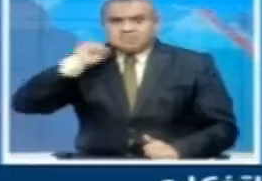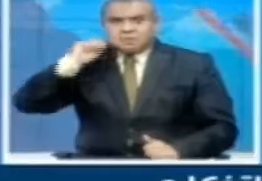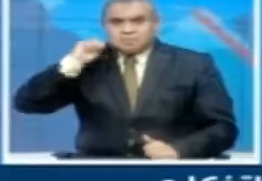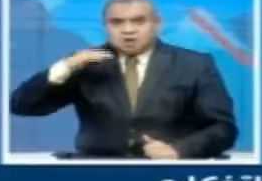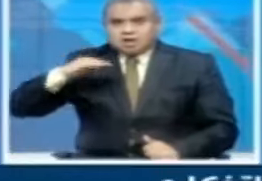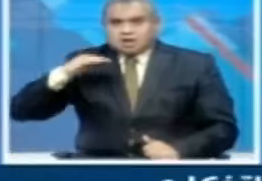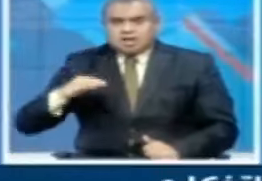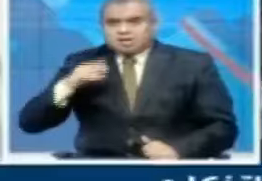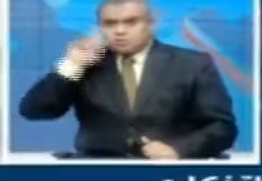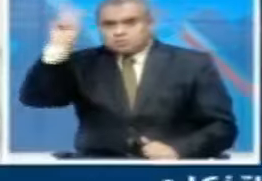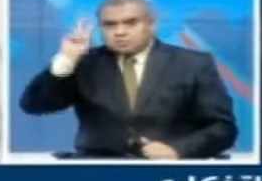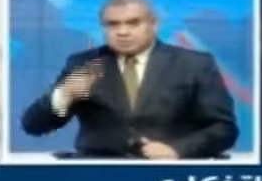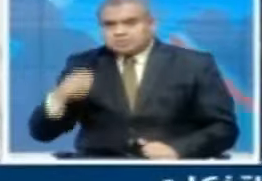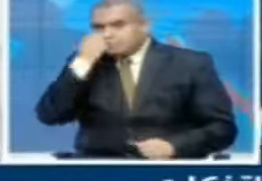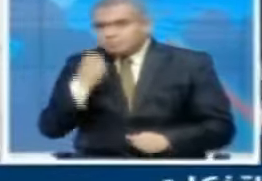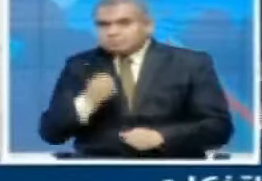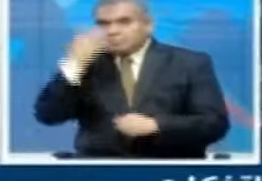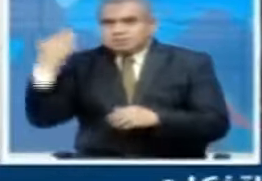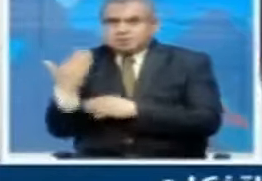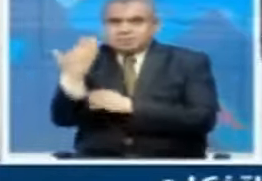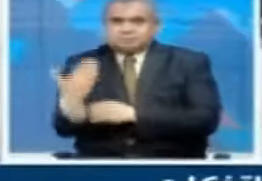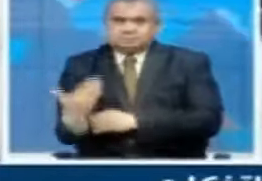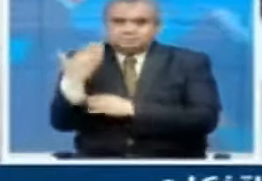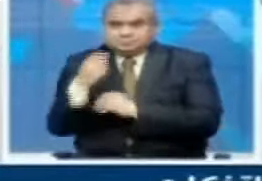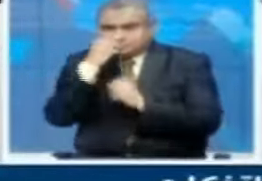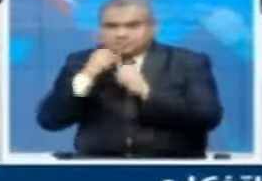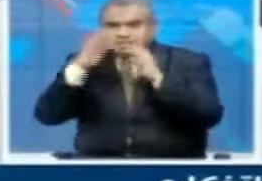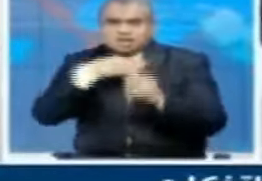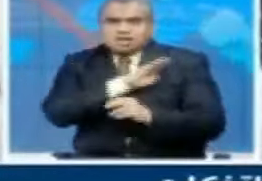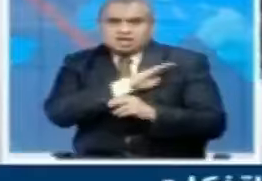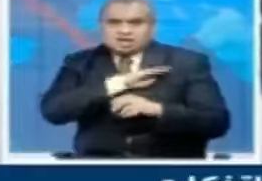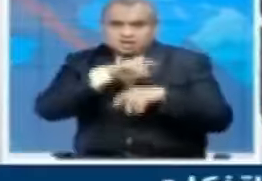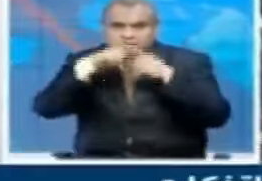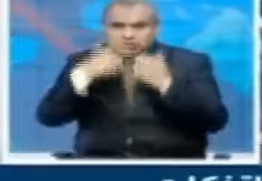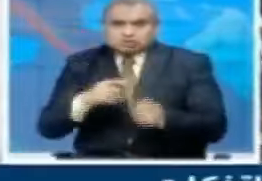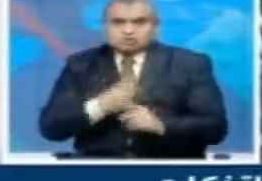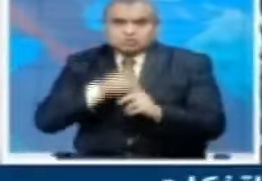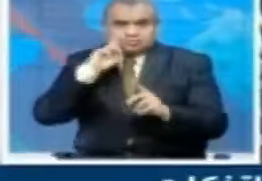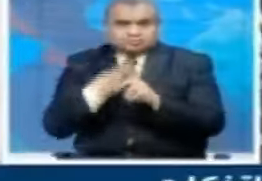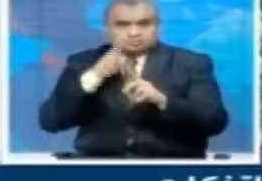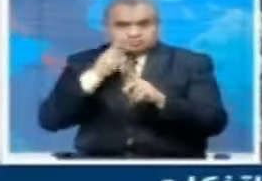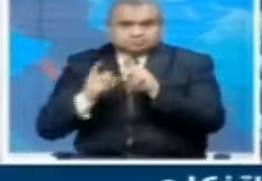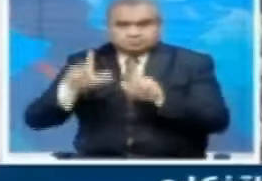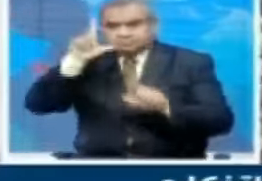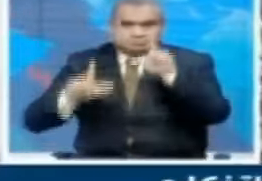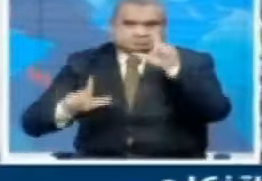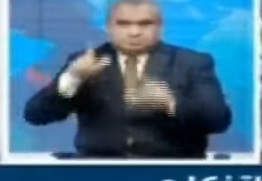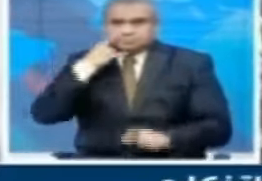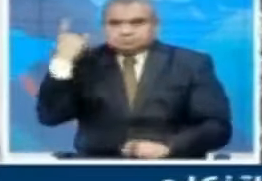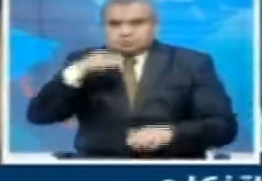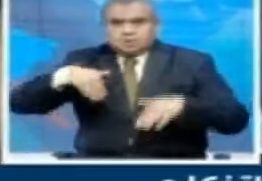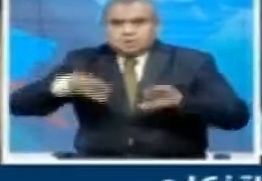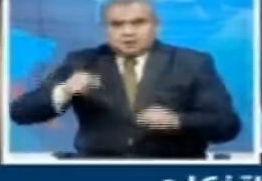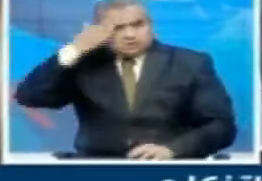بوضع إكليل من الزهور على النصب التذكاري للجندي المجهول بطور سيناء، وبحضور عدد من القيادات الأمنية وأعضاء